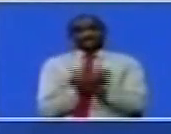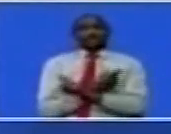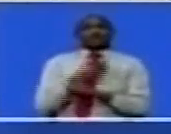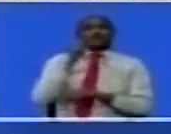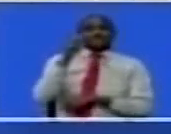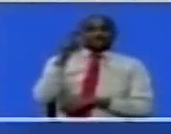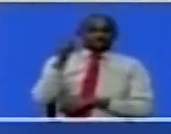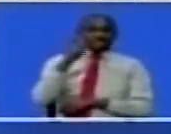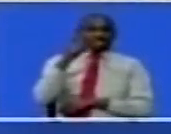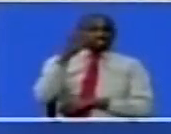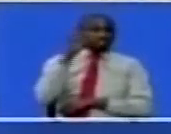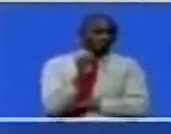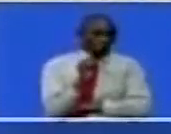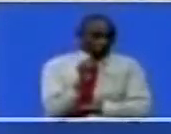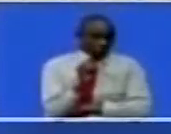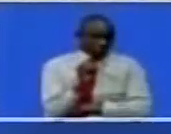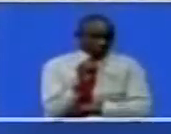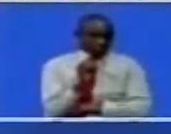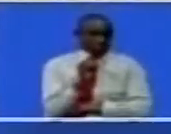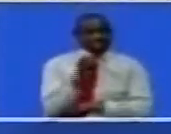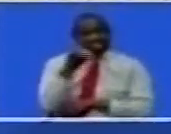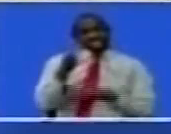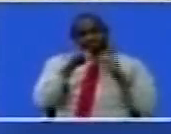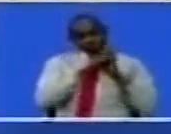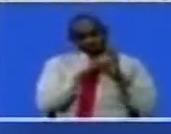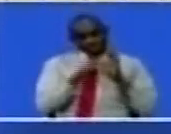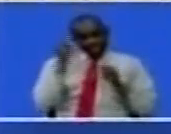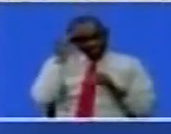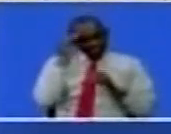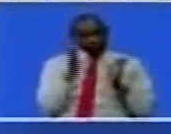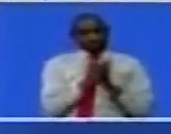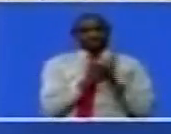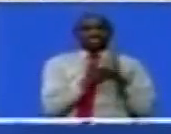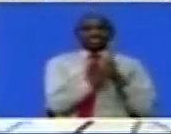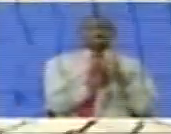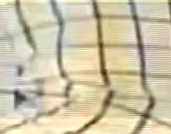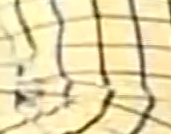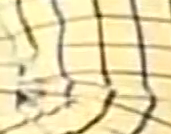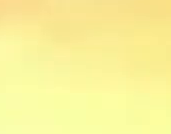Trans Nzoia. Paul Nabiswa, makala ya elimu na taaluma.